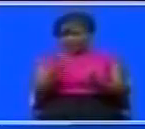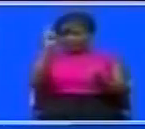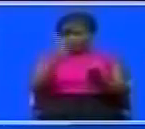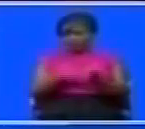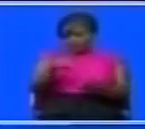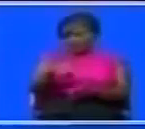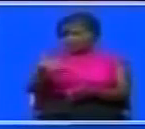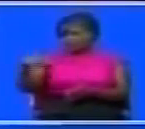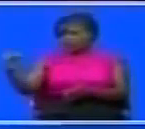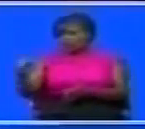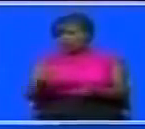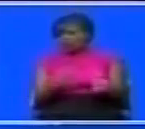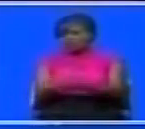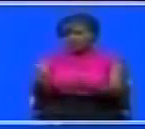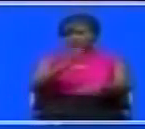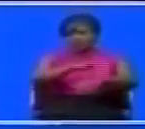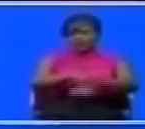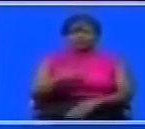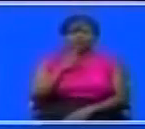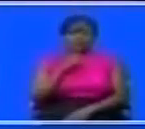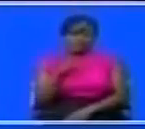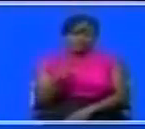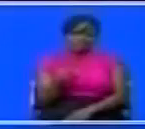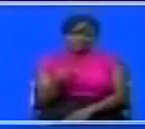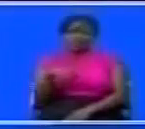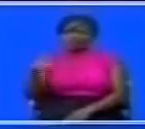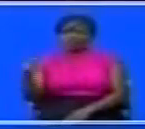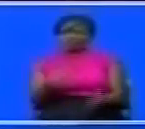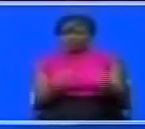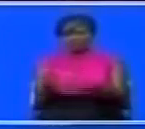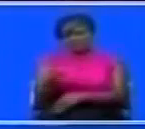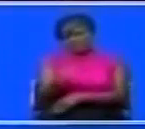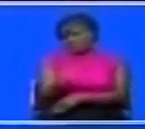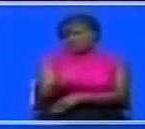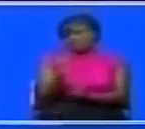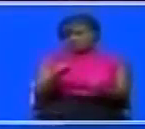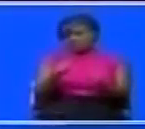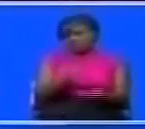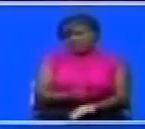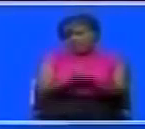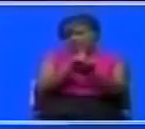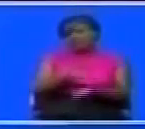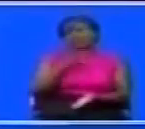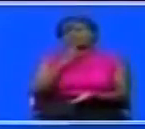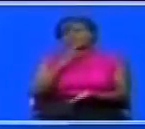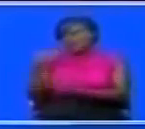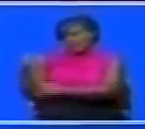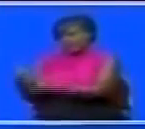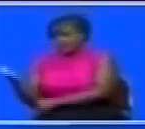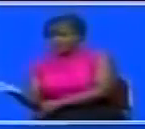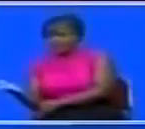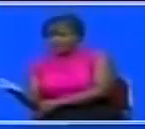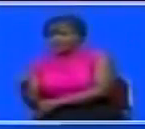wao wanaenda chini kuchota maji. Na hiyo mambo ya kwenda chini kama tungesaidiwa na maji, wanachota hapa karibu.